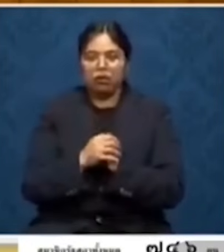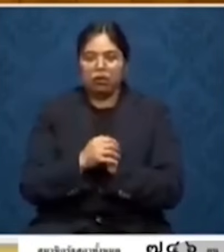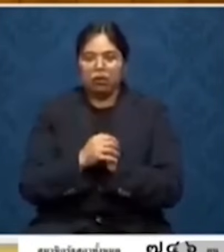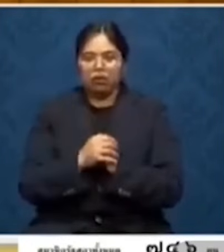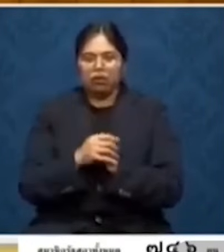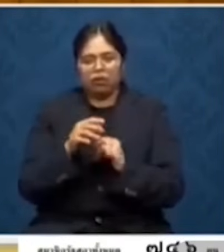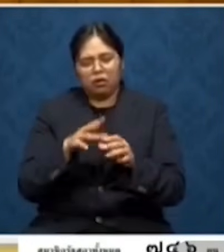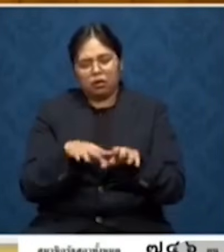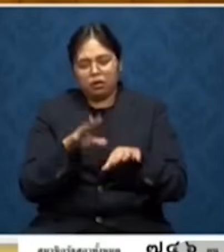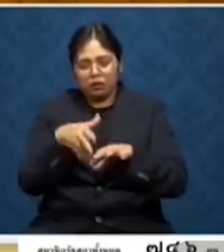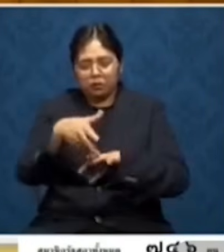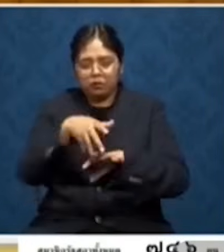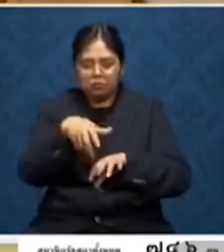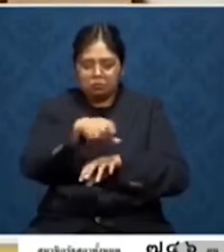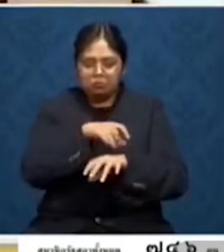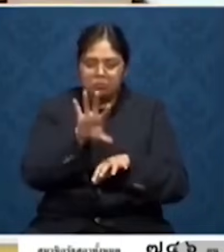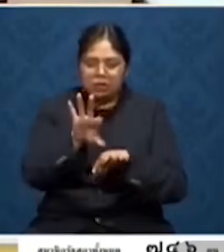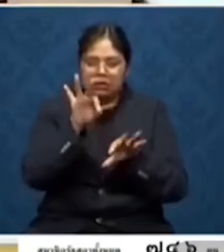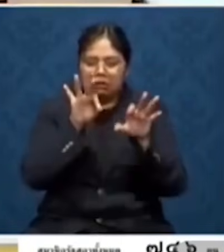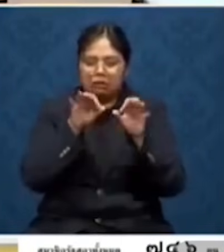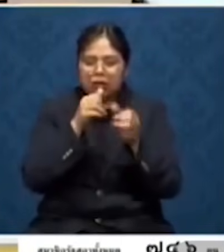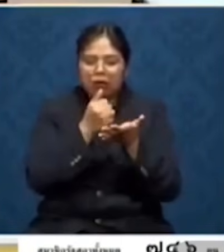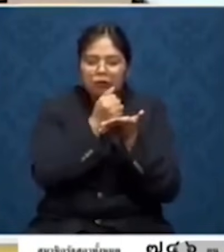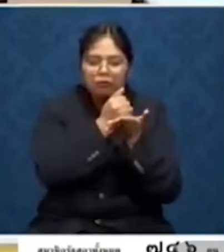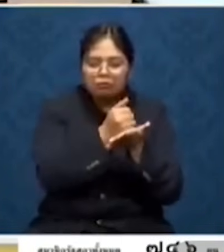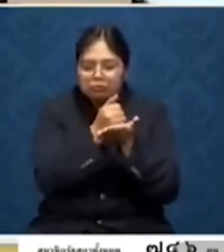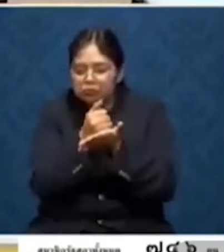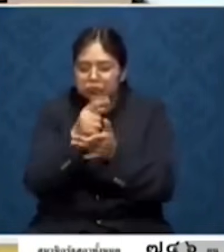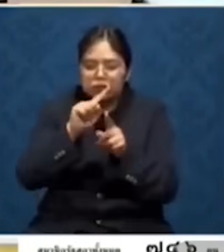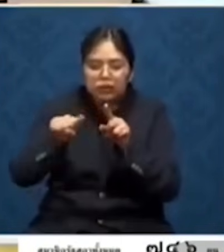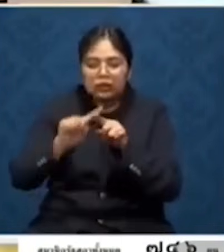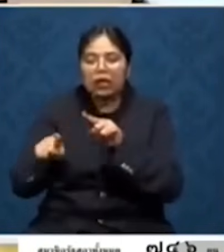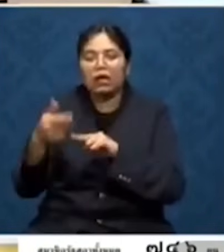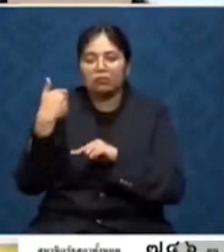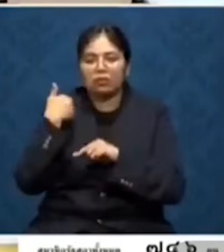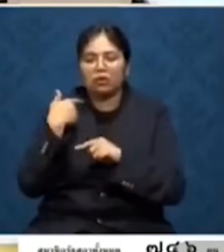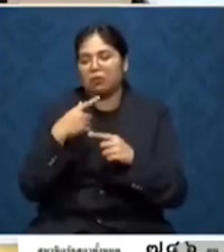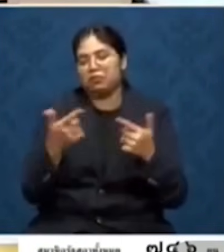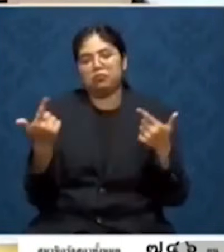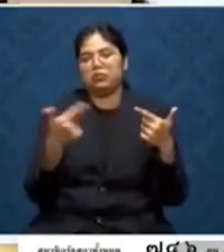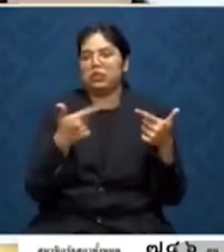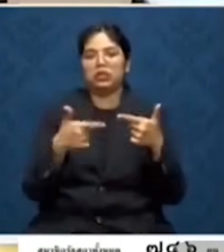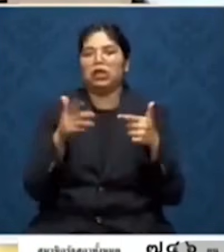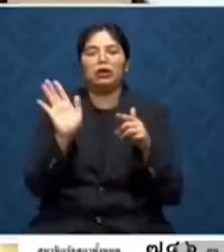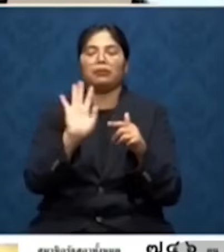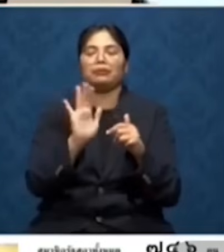ฏิบัติผมคงไม่ไปถกเถียงกับท่านนะครับ